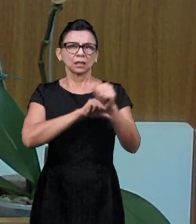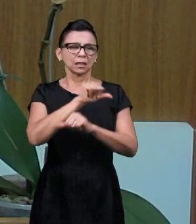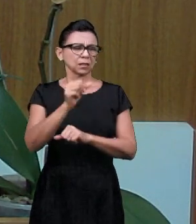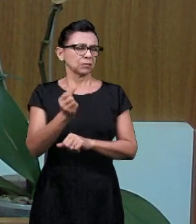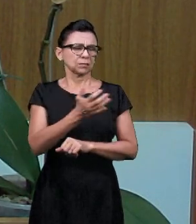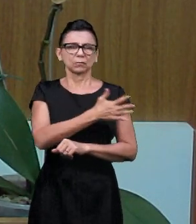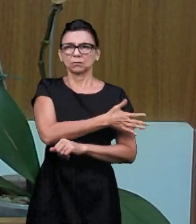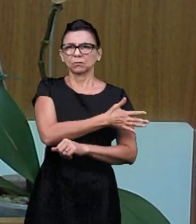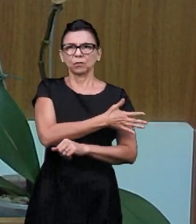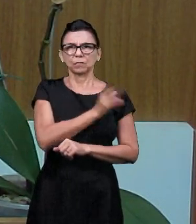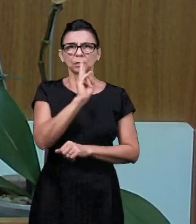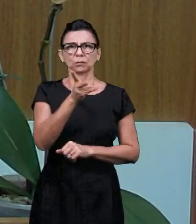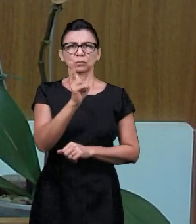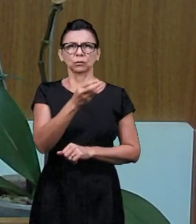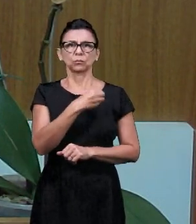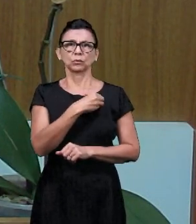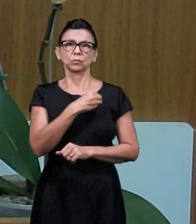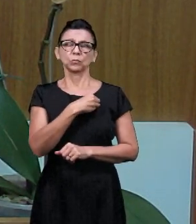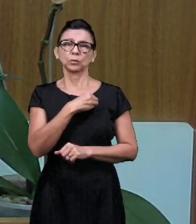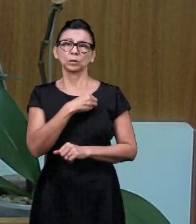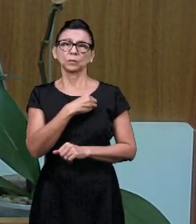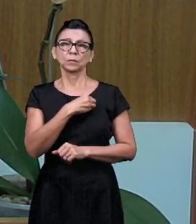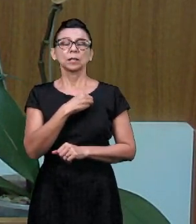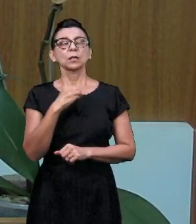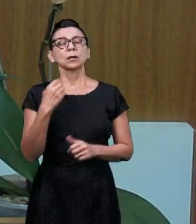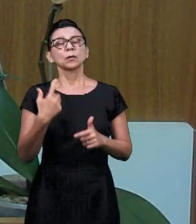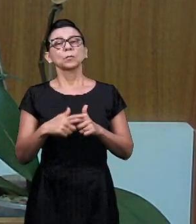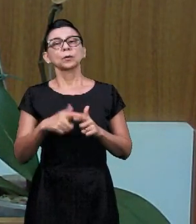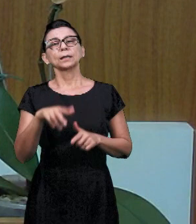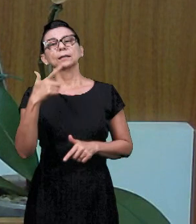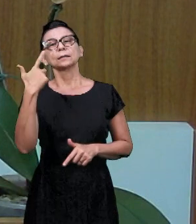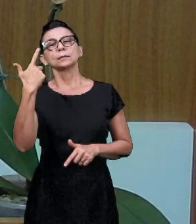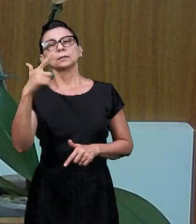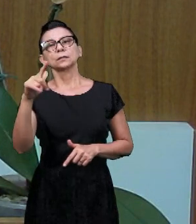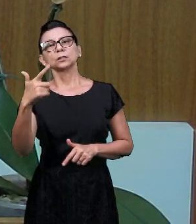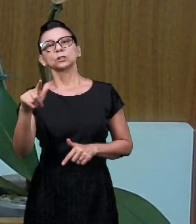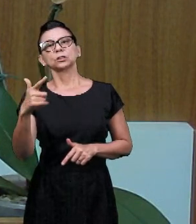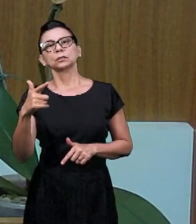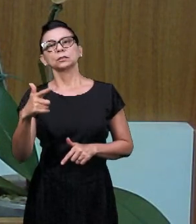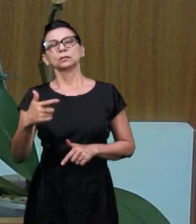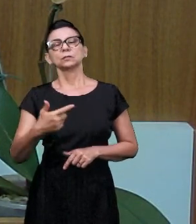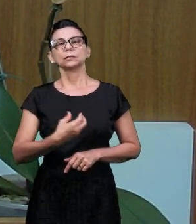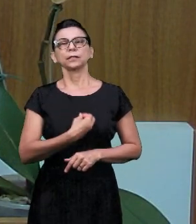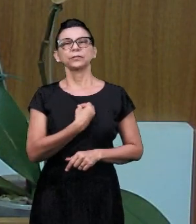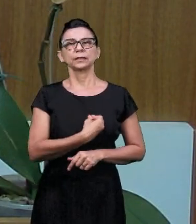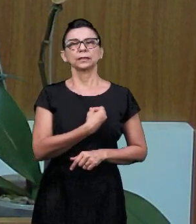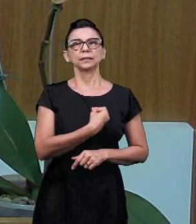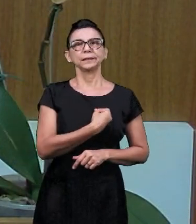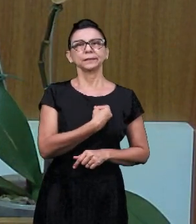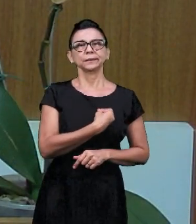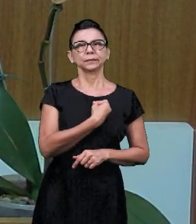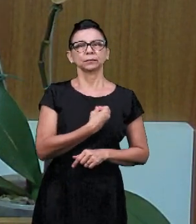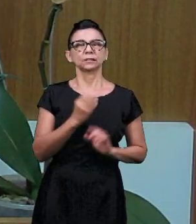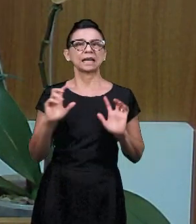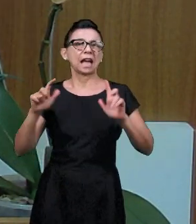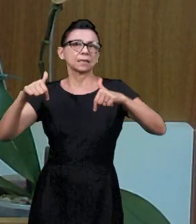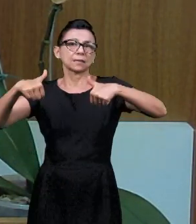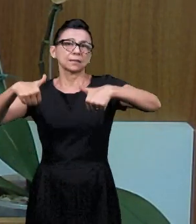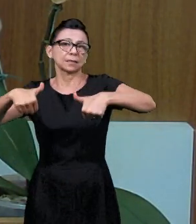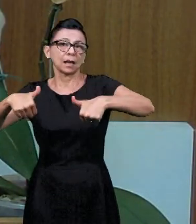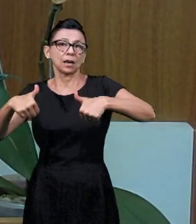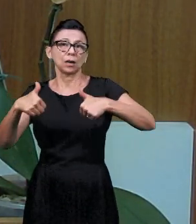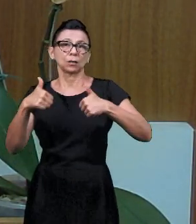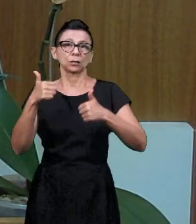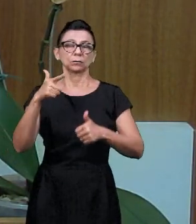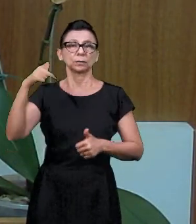en elles ni le logos, ni le verbe. Les personnes ne connaissent pas le secret de la Bible. Et beaucoup ne savent